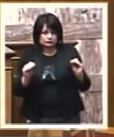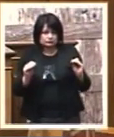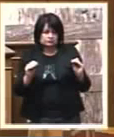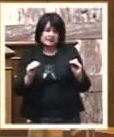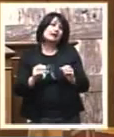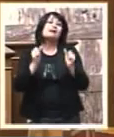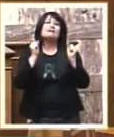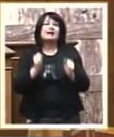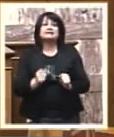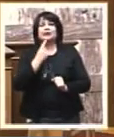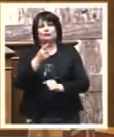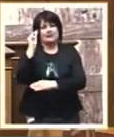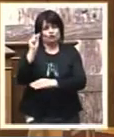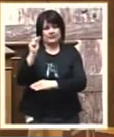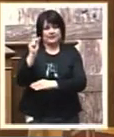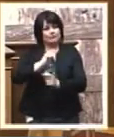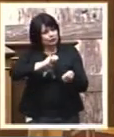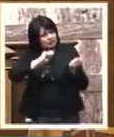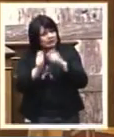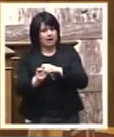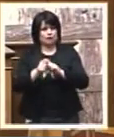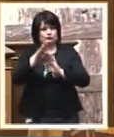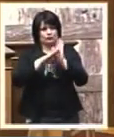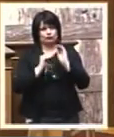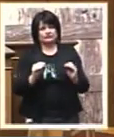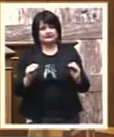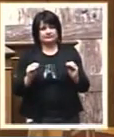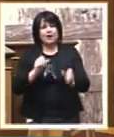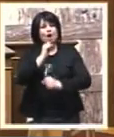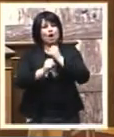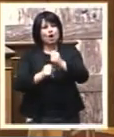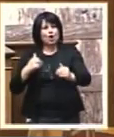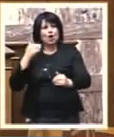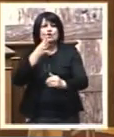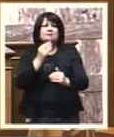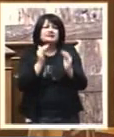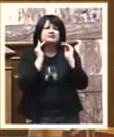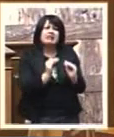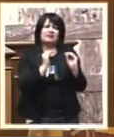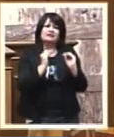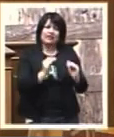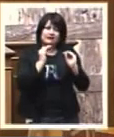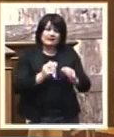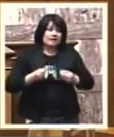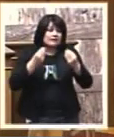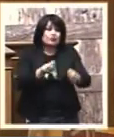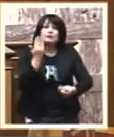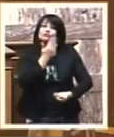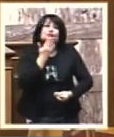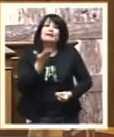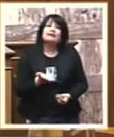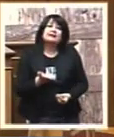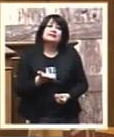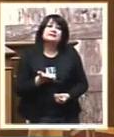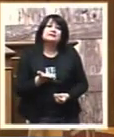τις βασικές μας δεσμεύσεις. Και εδώ και δεκαετίες μείναμε στάσιμοι ως χώρα προσφέροντας στους μαθητές